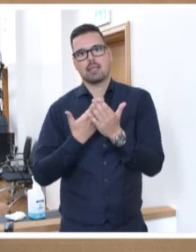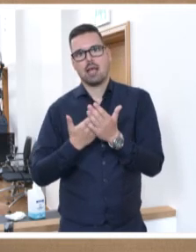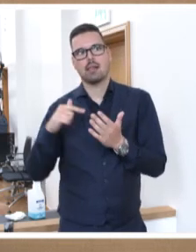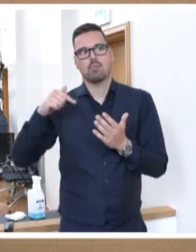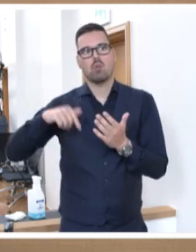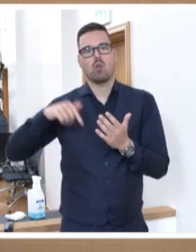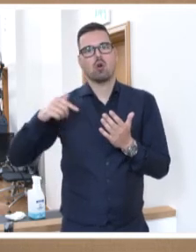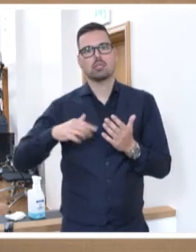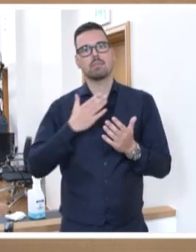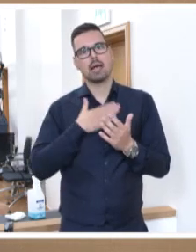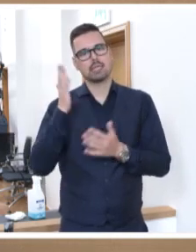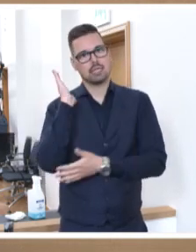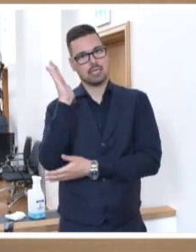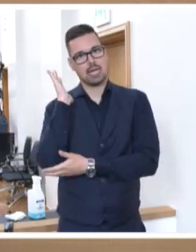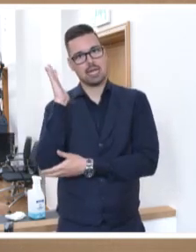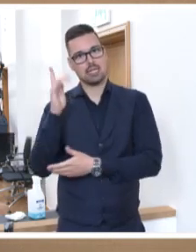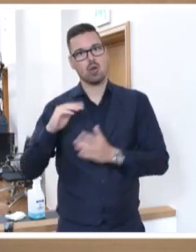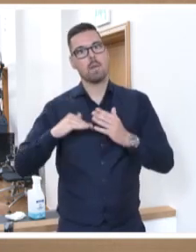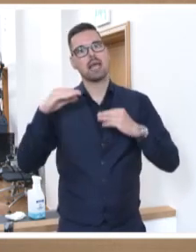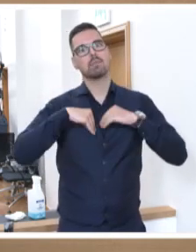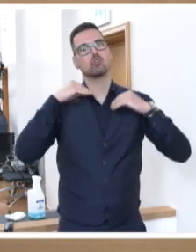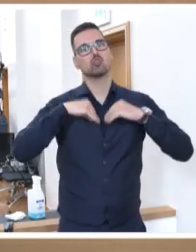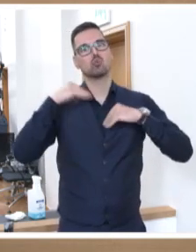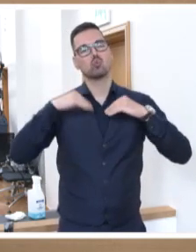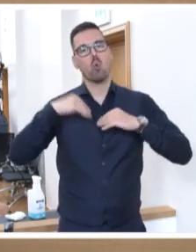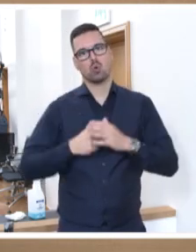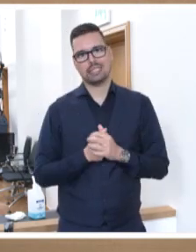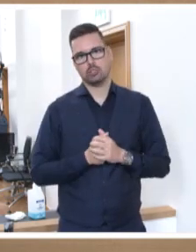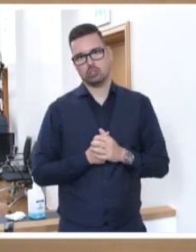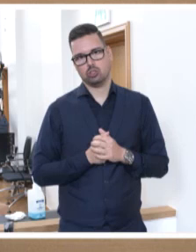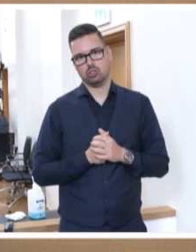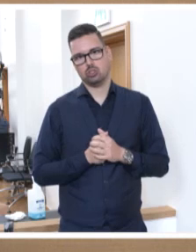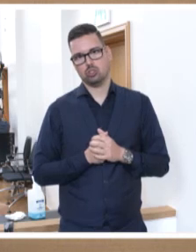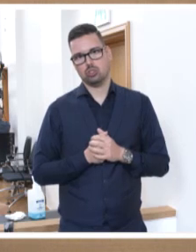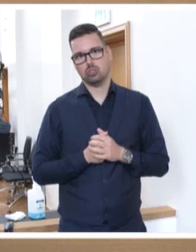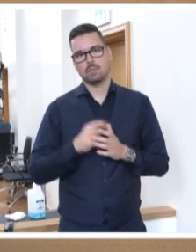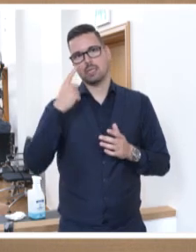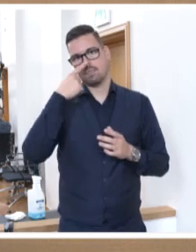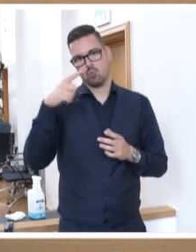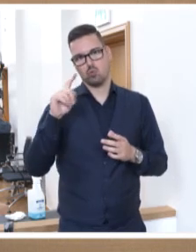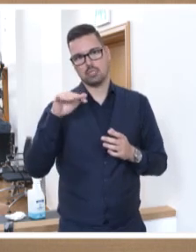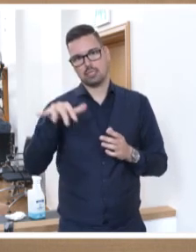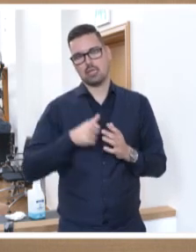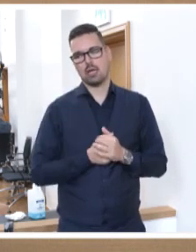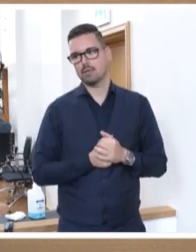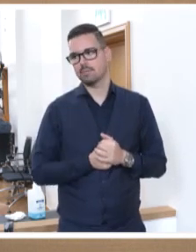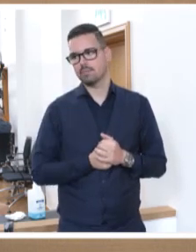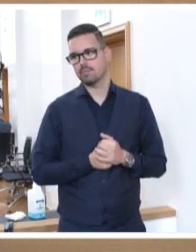heute in meiner Rede auch eher auf die psychologischen Aspekte im Umgang mit Putin